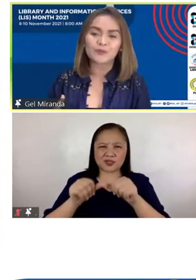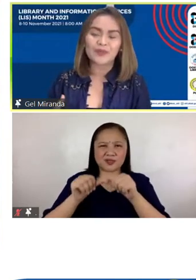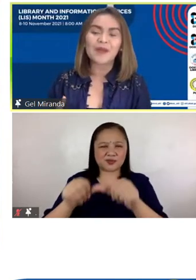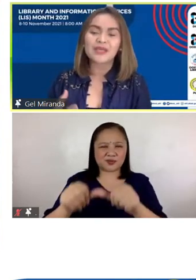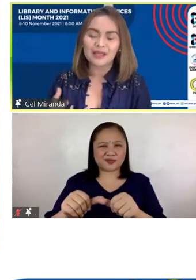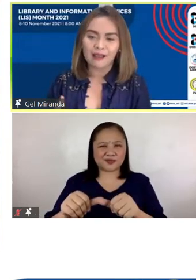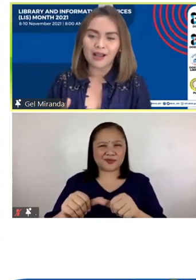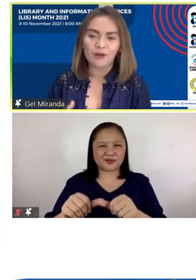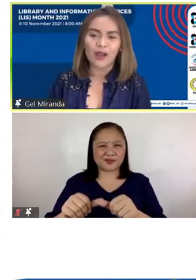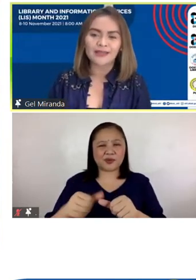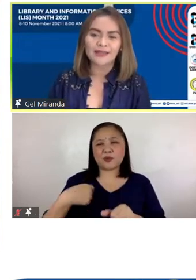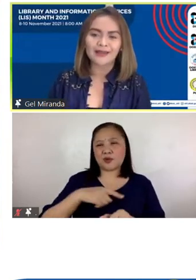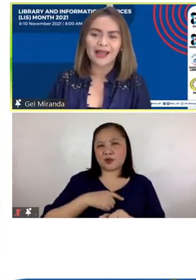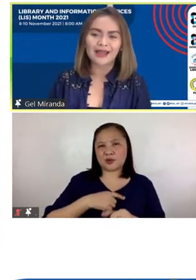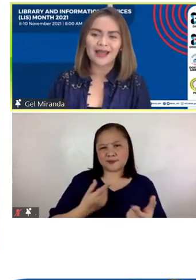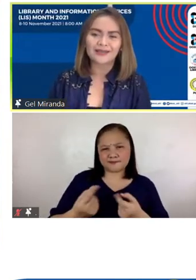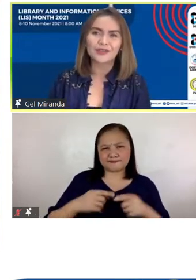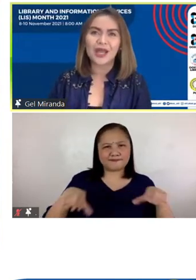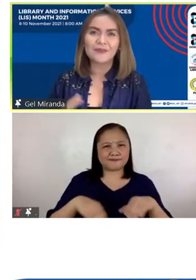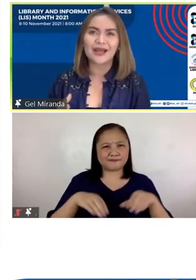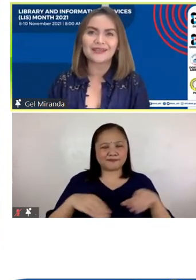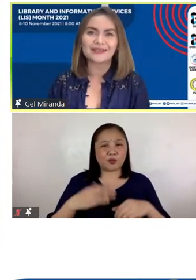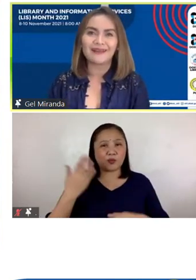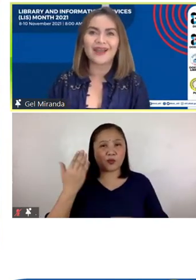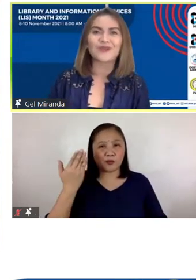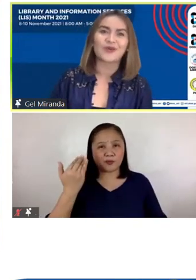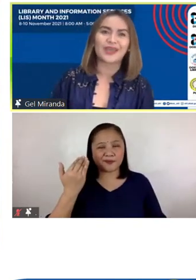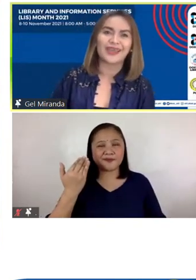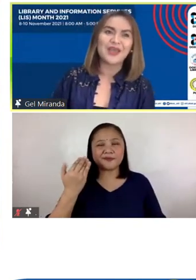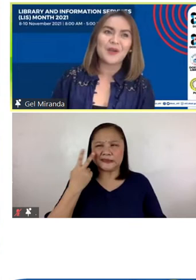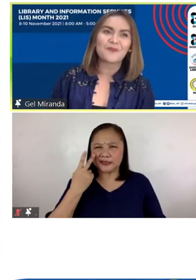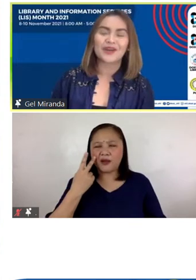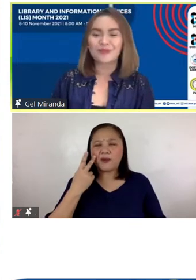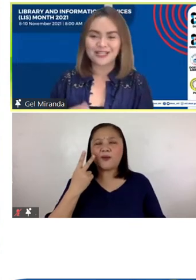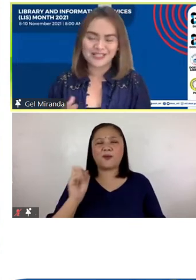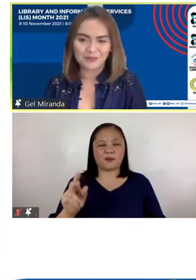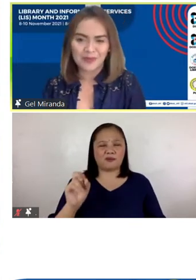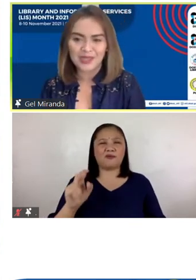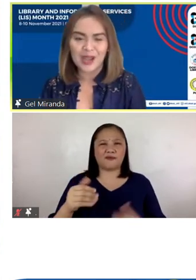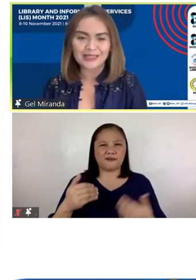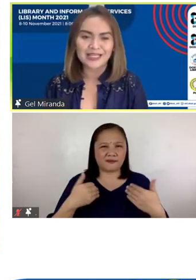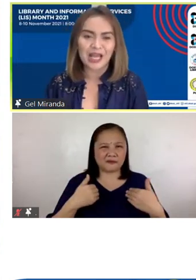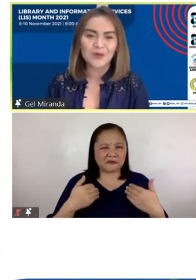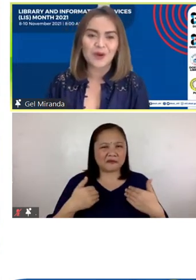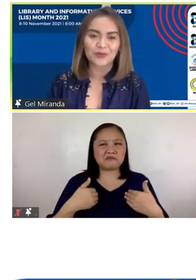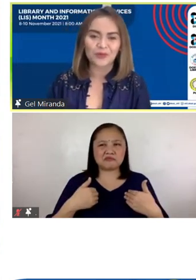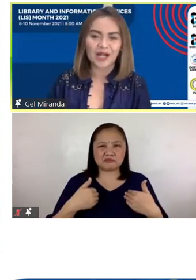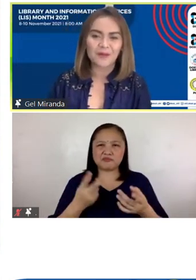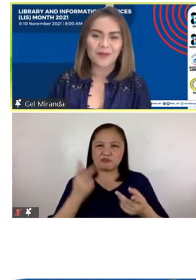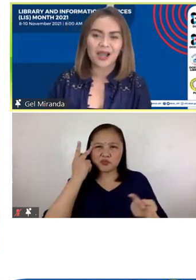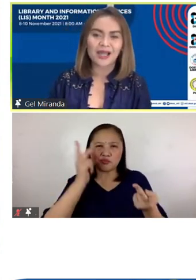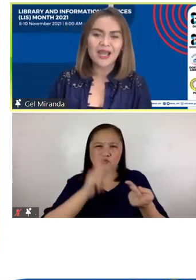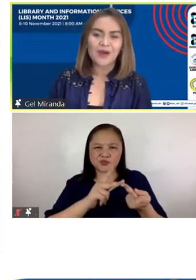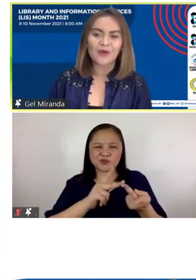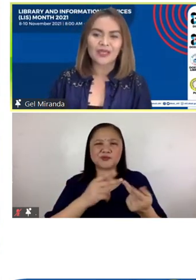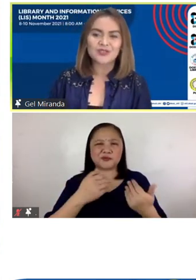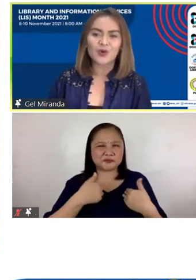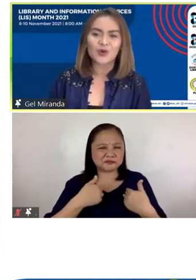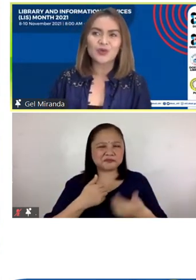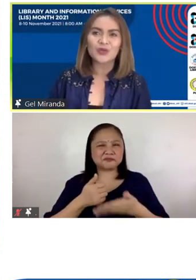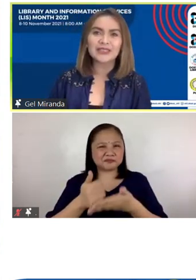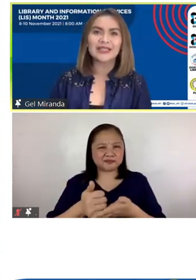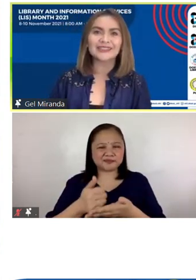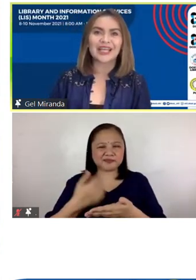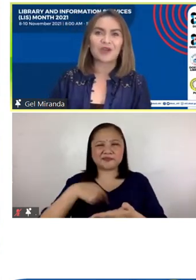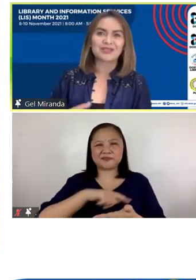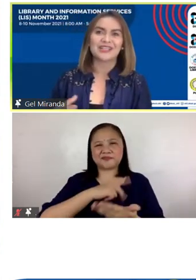yung aming ginagawa. Dahil doon namin nakikita na, ay okay, meron pala silbi yung ating ginagawang programa. Okay, so